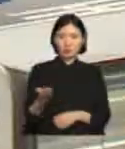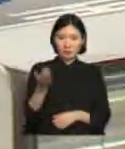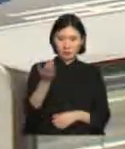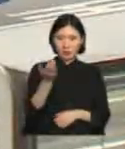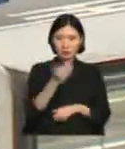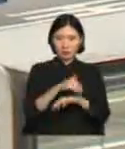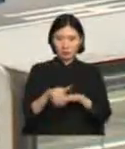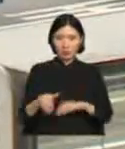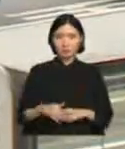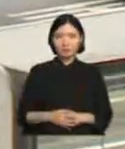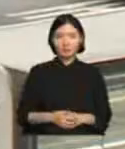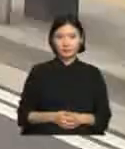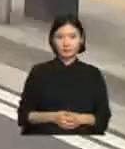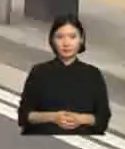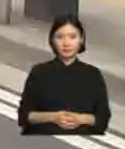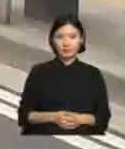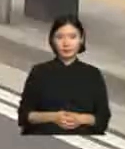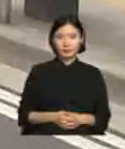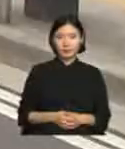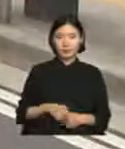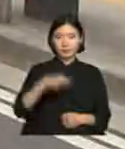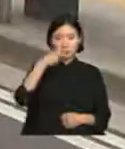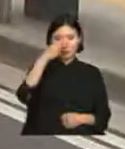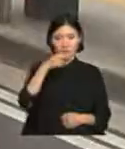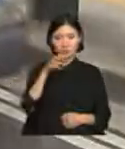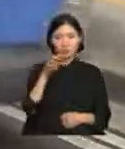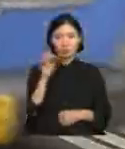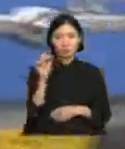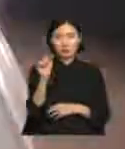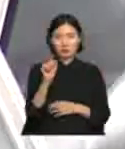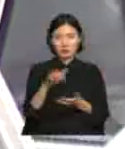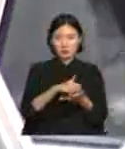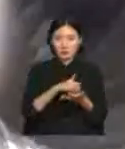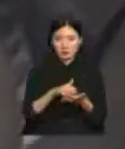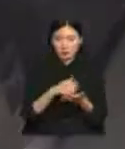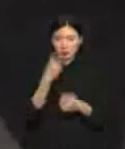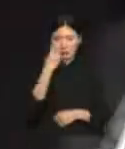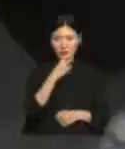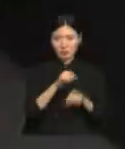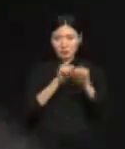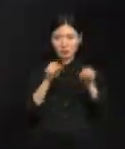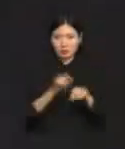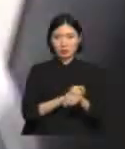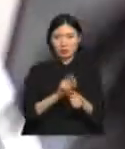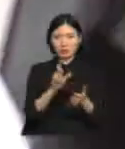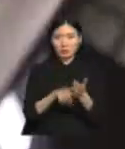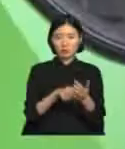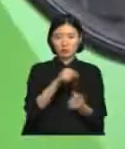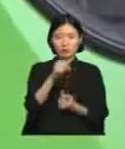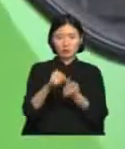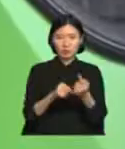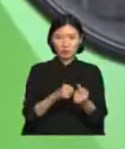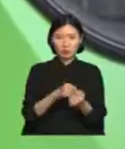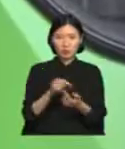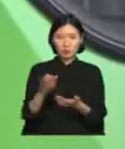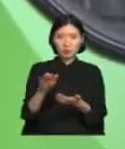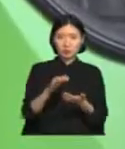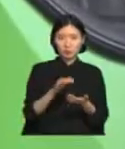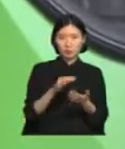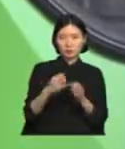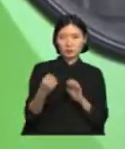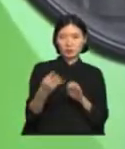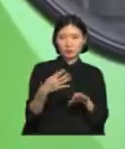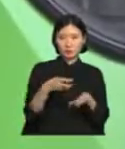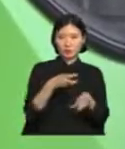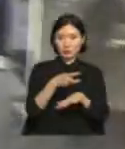마련할 예정입니다. 이 밖에 음주 측정 관리 시스템을 신설하고 특정 시간에 운행하는 수요 응답형 버스